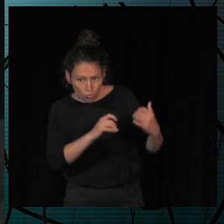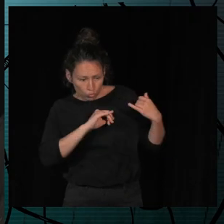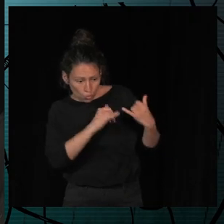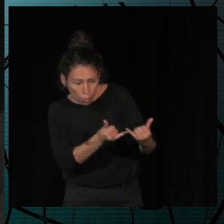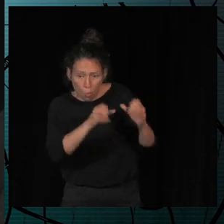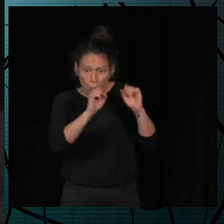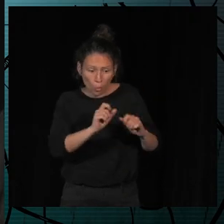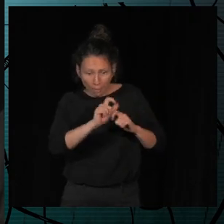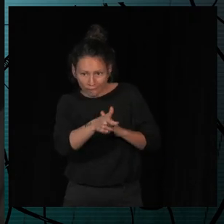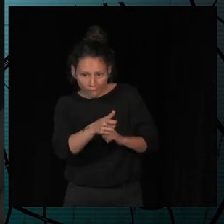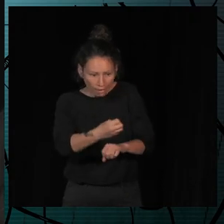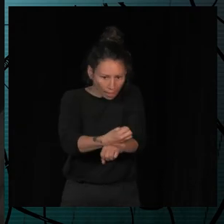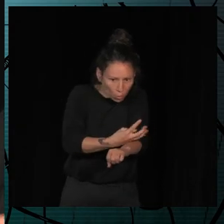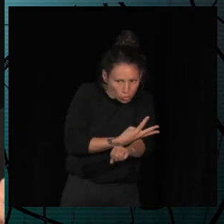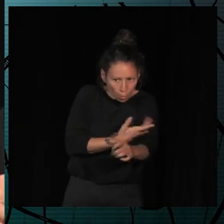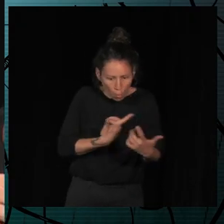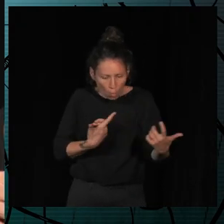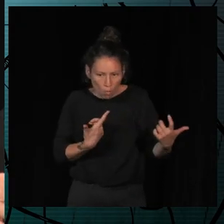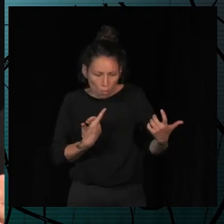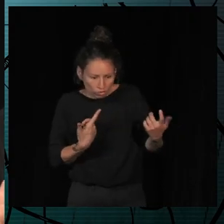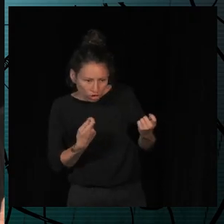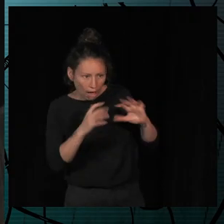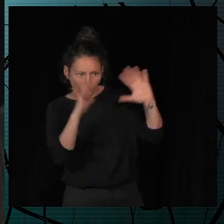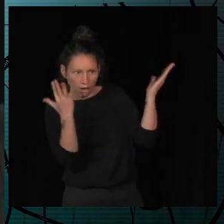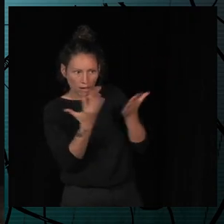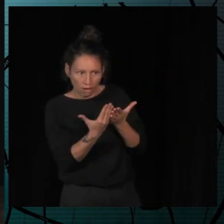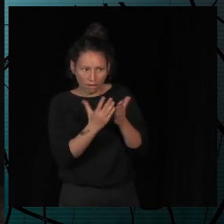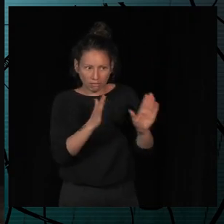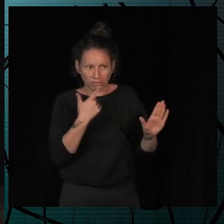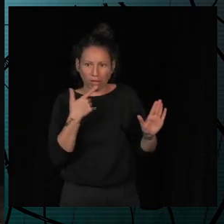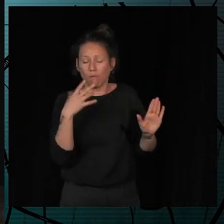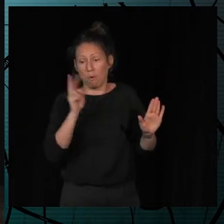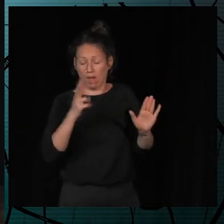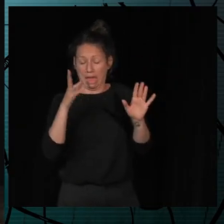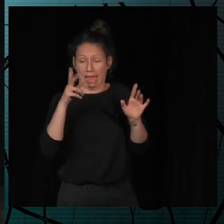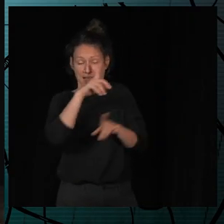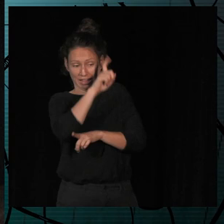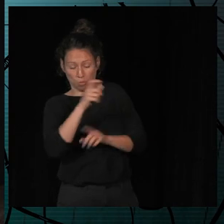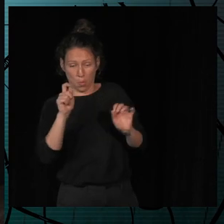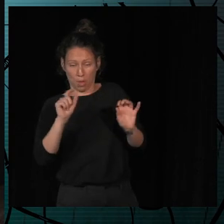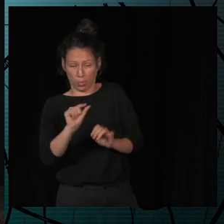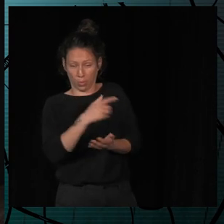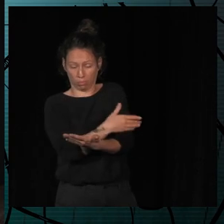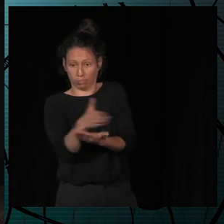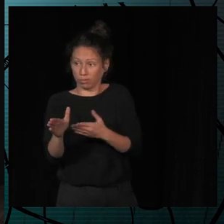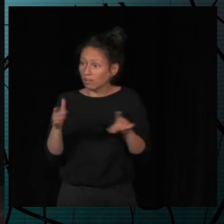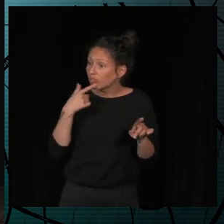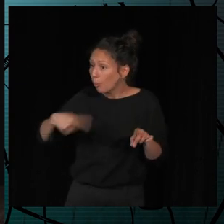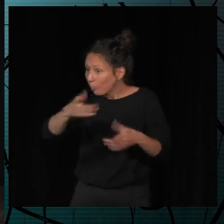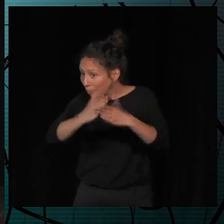éléments à partager cette question très large tout le monde a 3 He ouais donc moi je